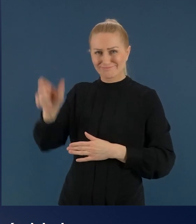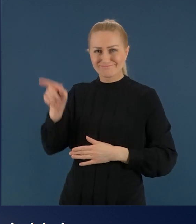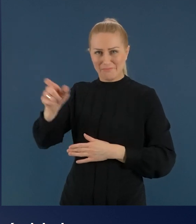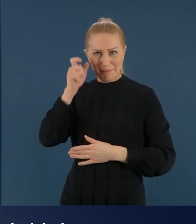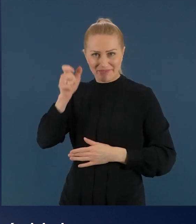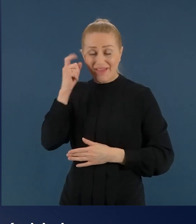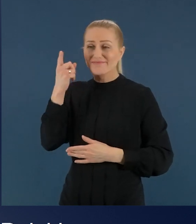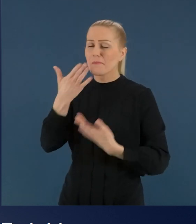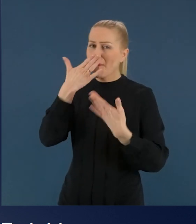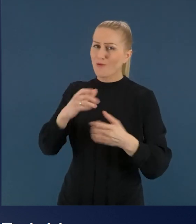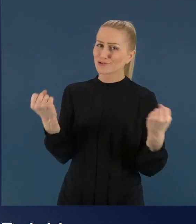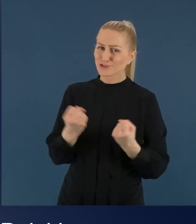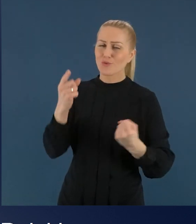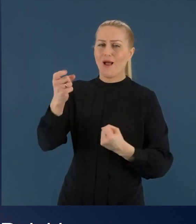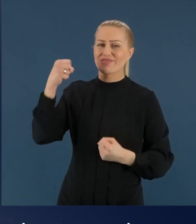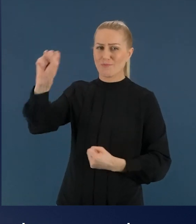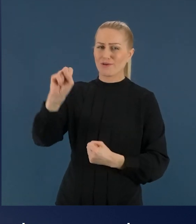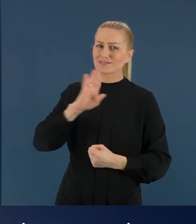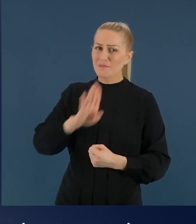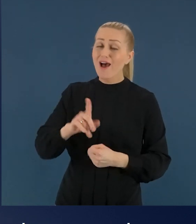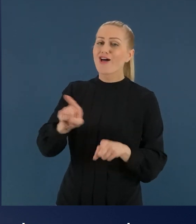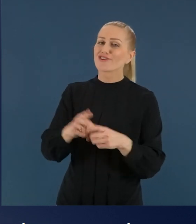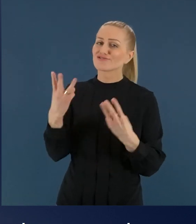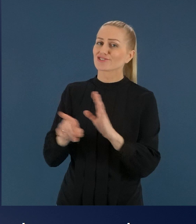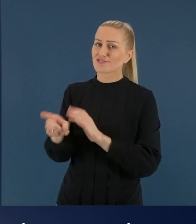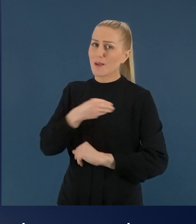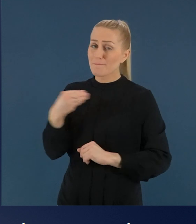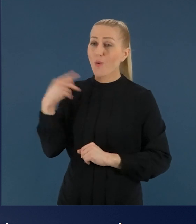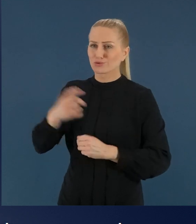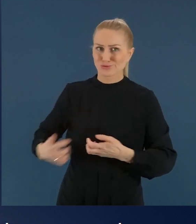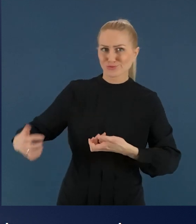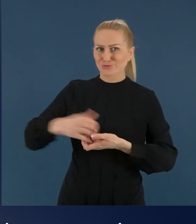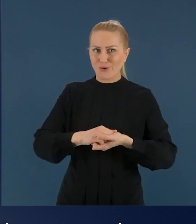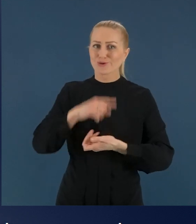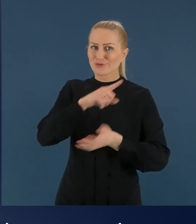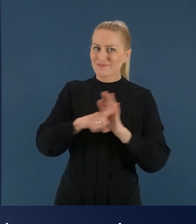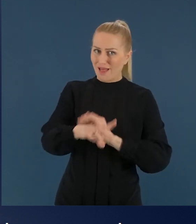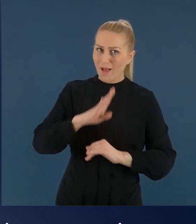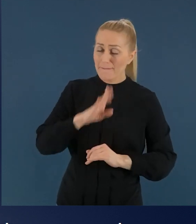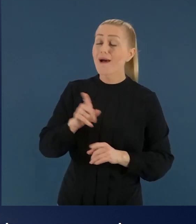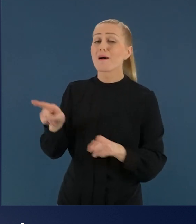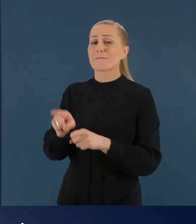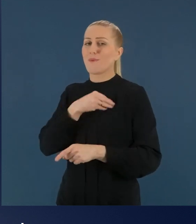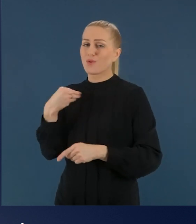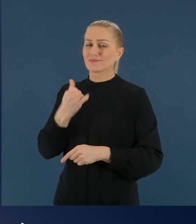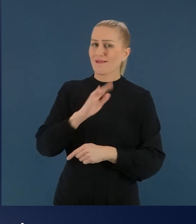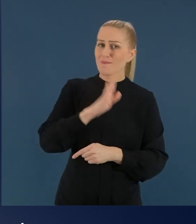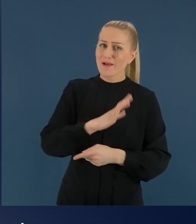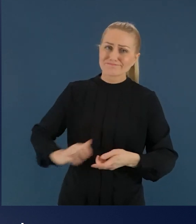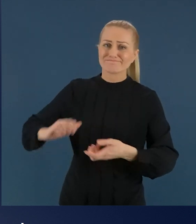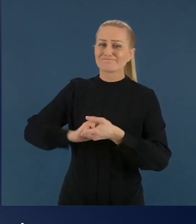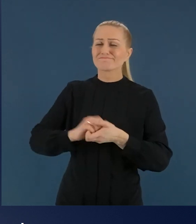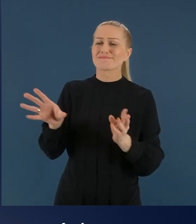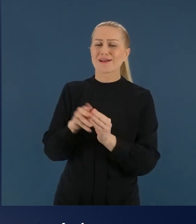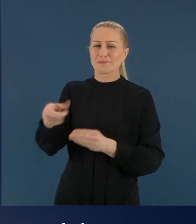demokracji amerykańskiej. Ta siła jest istotna także dla Polski jako ważnego sojusznika Stanów Zjednoczonych i kraju, który łączą ze Stanami Zjednoczonymi nie tylko więzy